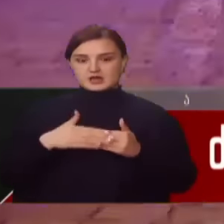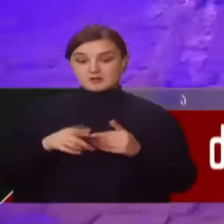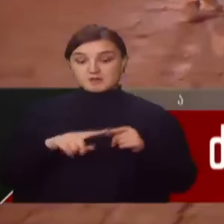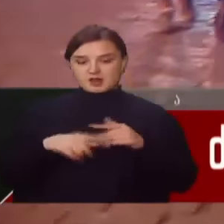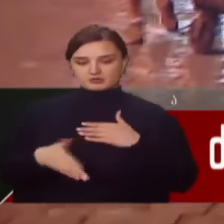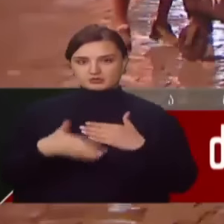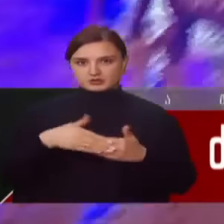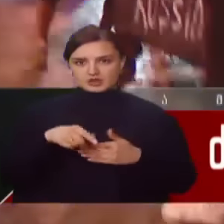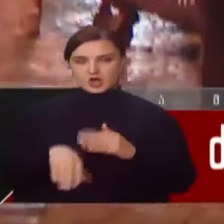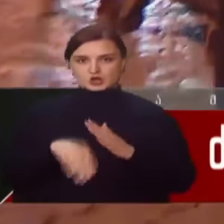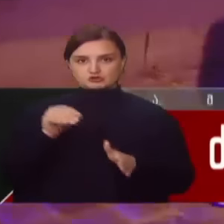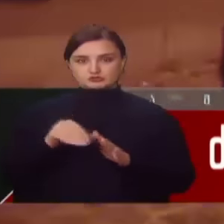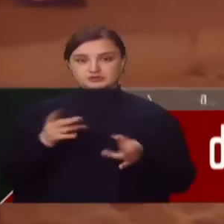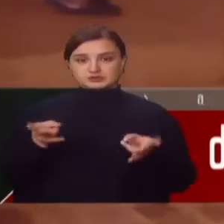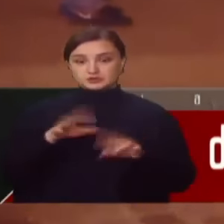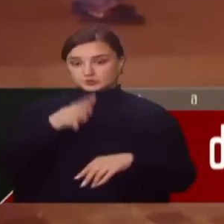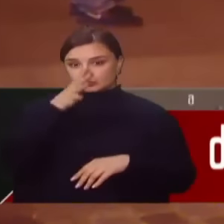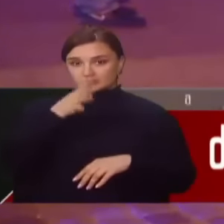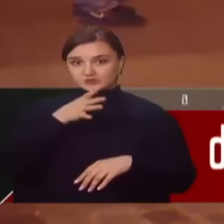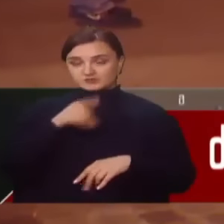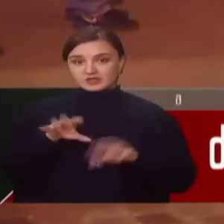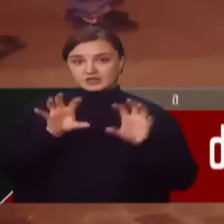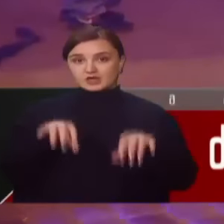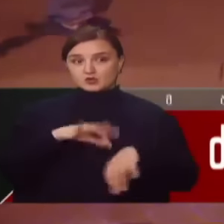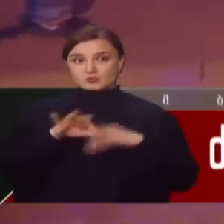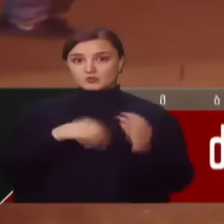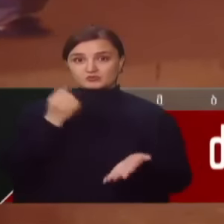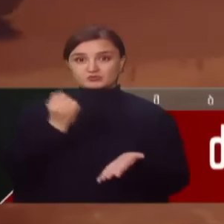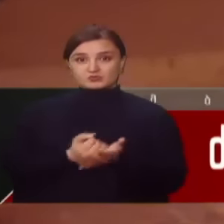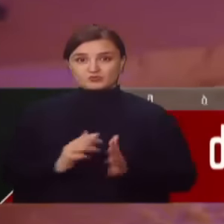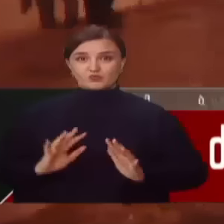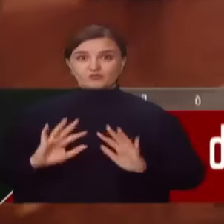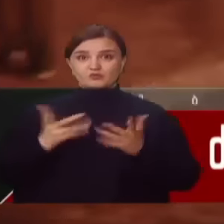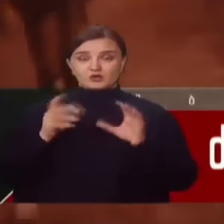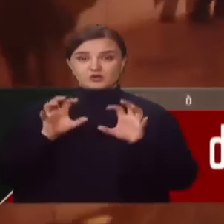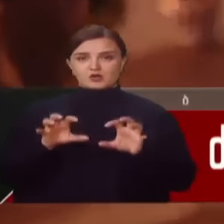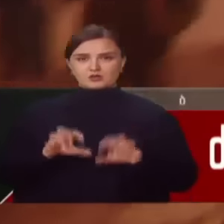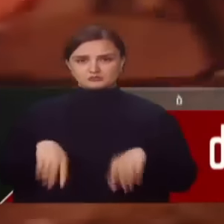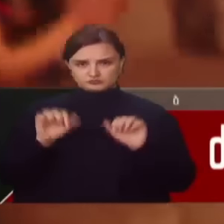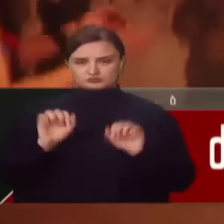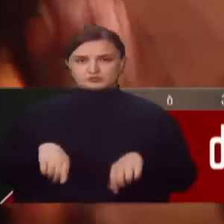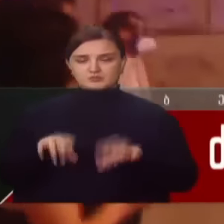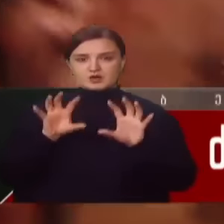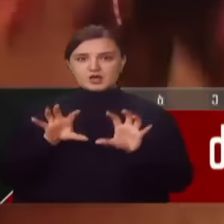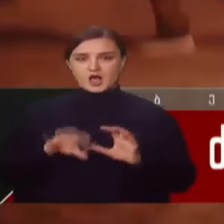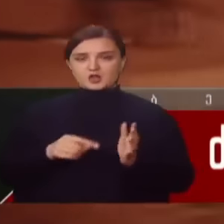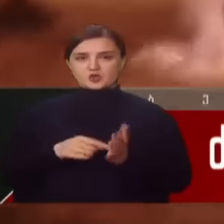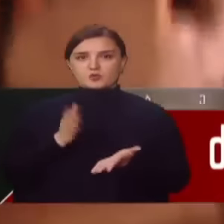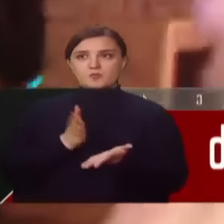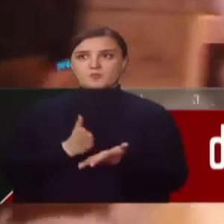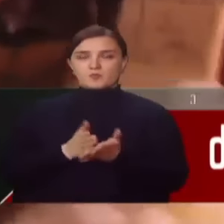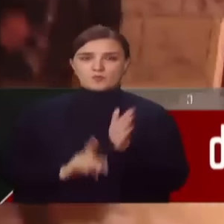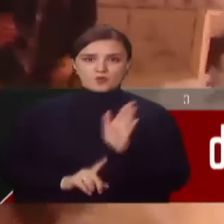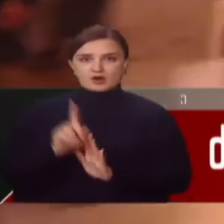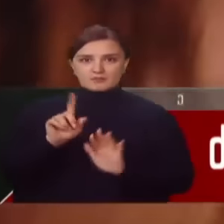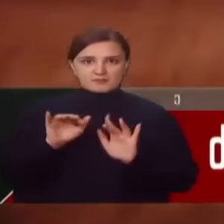არჩევნების პირობებში. დარჩენილ თვეში სადავო კანონ პროექტის კანონად ქცევის შემთხვევაშიც სრულად შესაძლოა ვერც კანონის მოქმედებაში მოყვანა მოხერხდეს